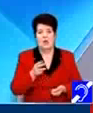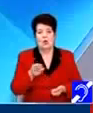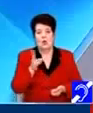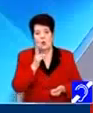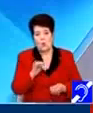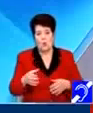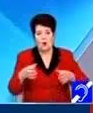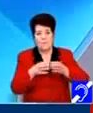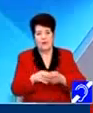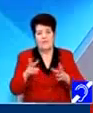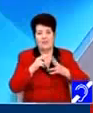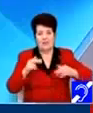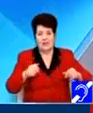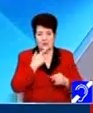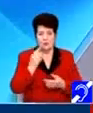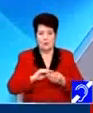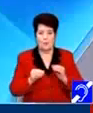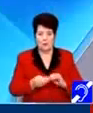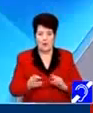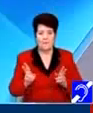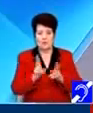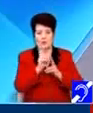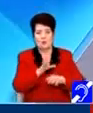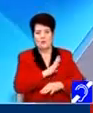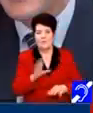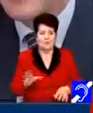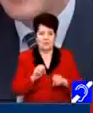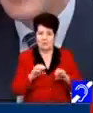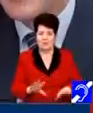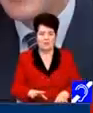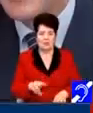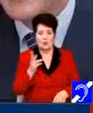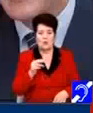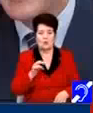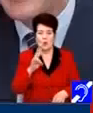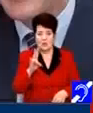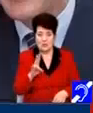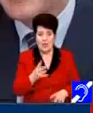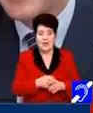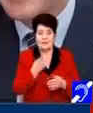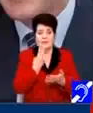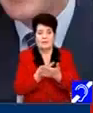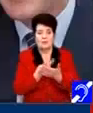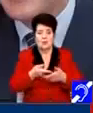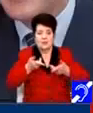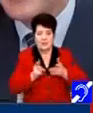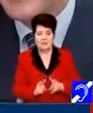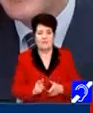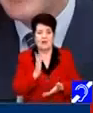cu companii din Federația Rusă, problemele care se ciocnesc nu au fost rezolvate. Domnul Dodon, dacă ar vrea să demonstreze că într-adevăr